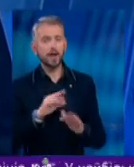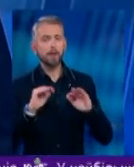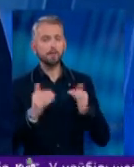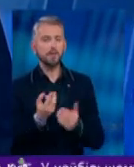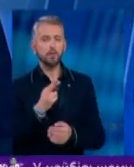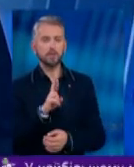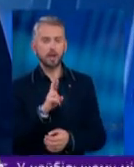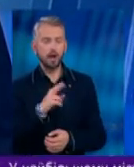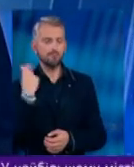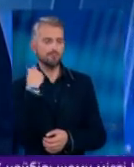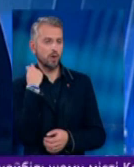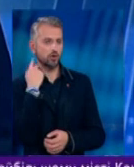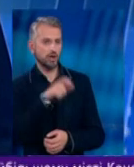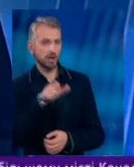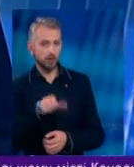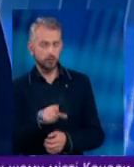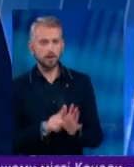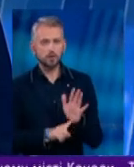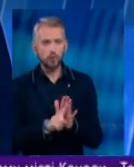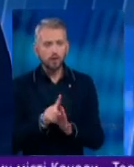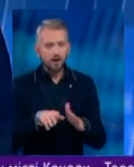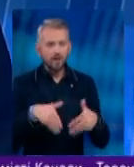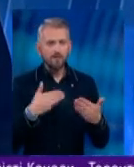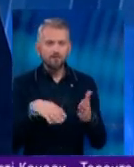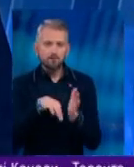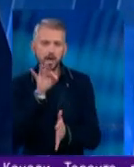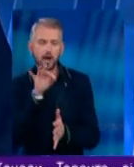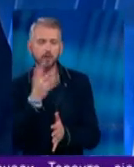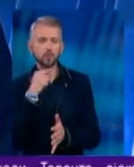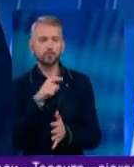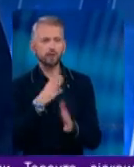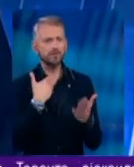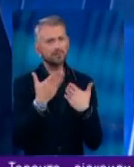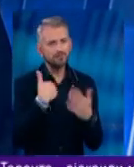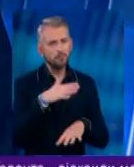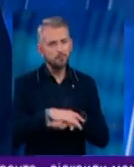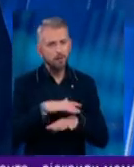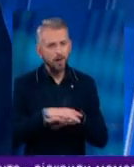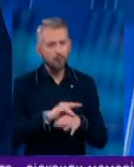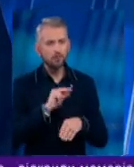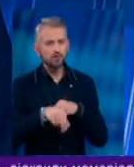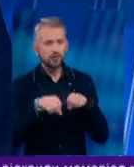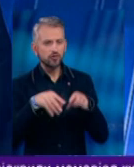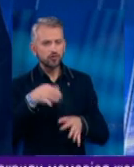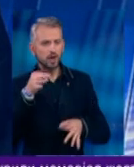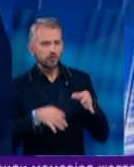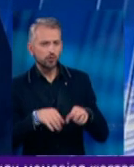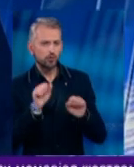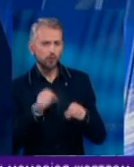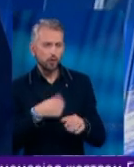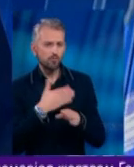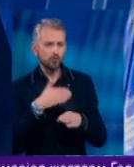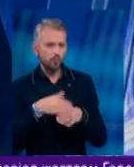для боржників настають варіанти, коли вони можуть у спілкуванні з банком через рішення суду якось